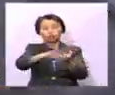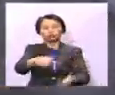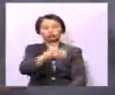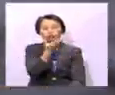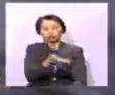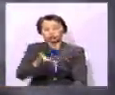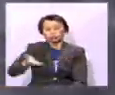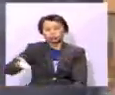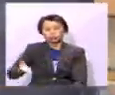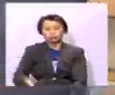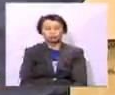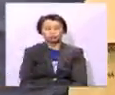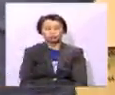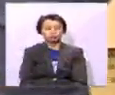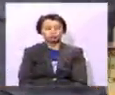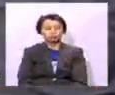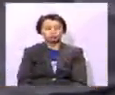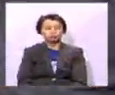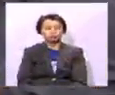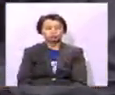benda.